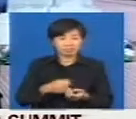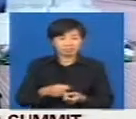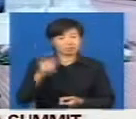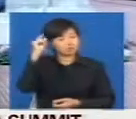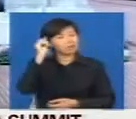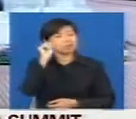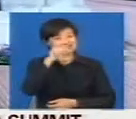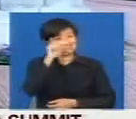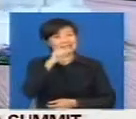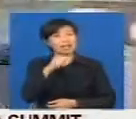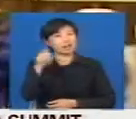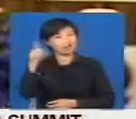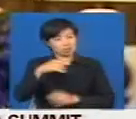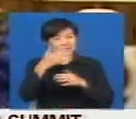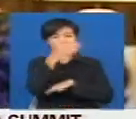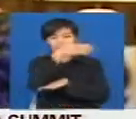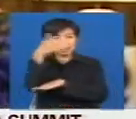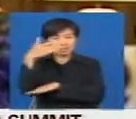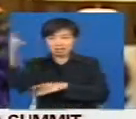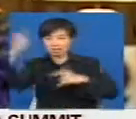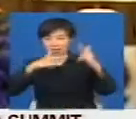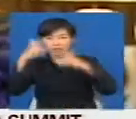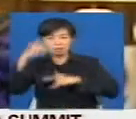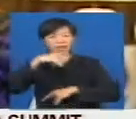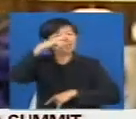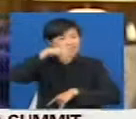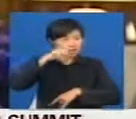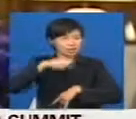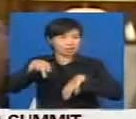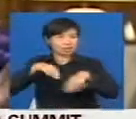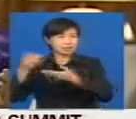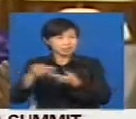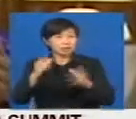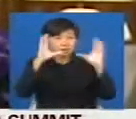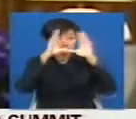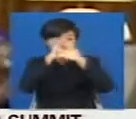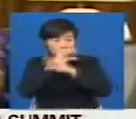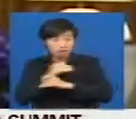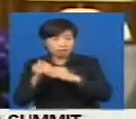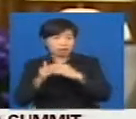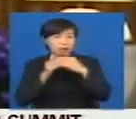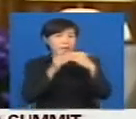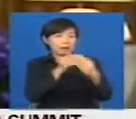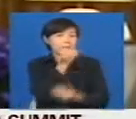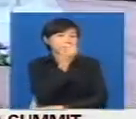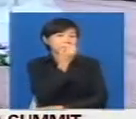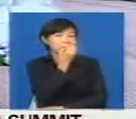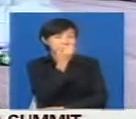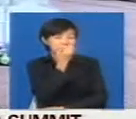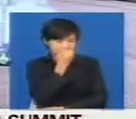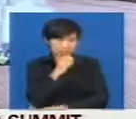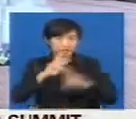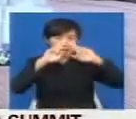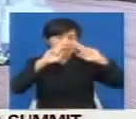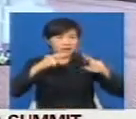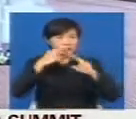าเราก็รับรองนะครับว่าเราเป็นเจ้าบ้านที่ดีอยู่แล้วก็พาค่ำนั้นจะพาไปเลี้ยงที่เวียงกุมกาม อ๋อไม่ได้จัดที่นี ่ไป